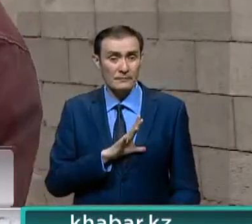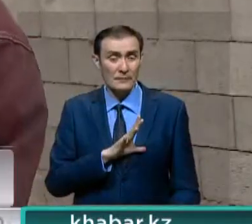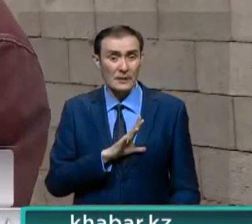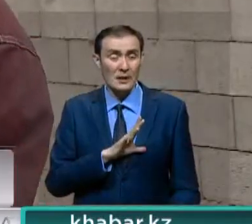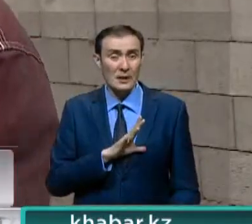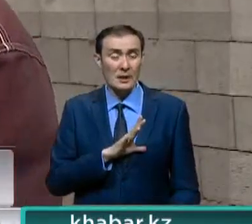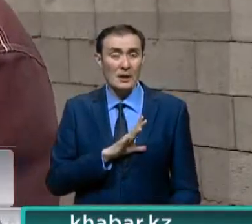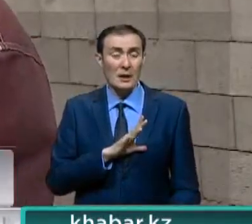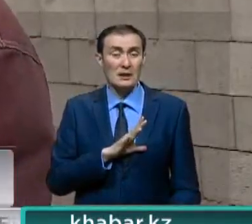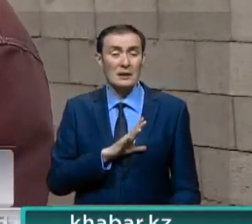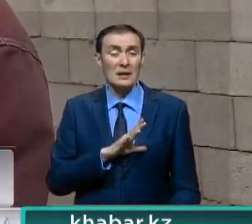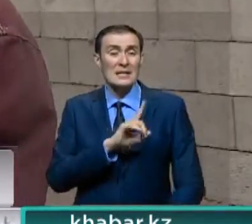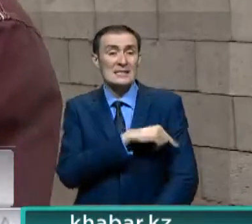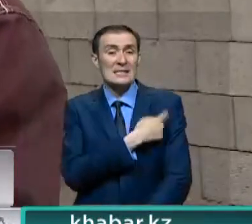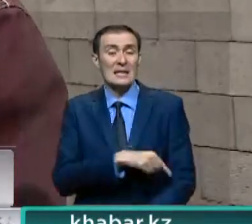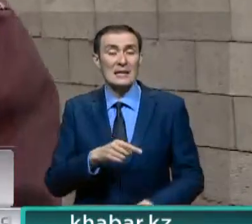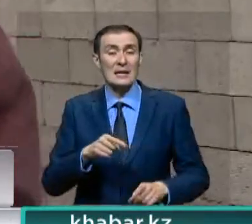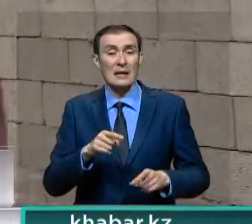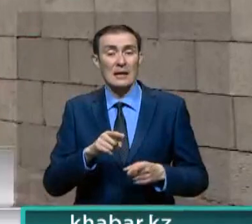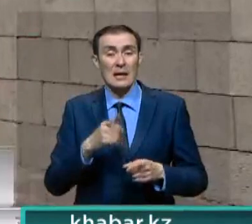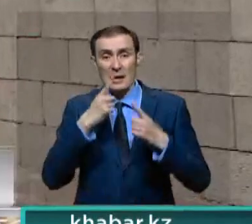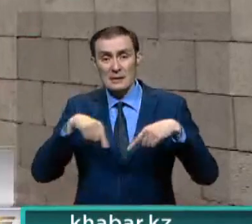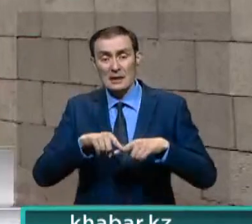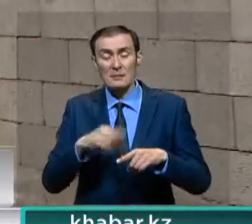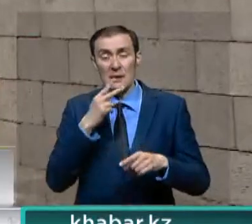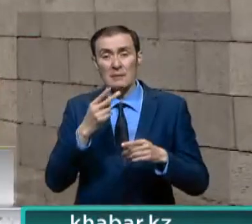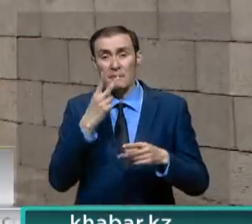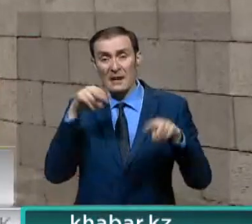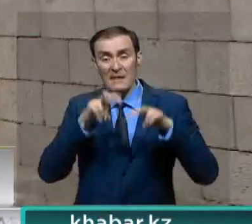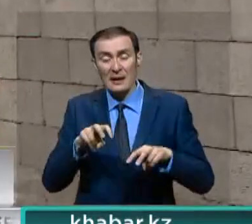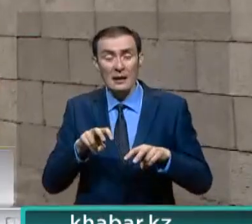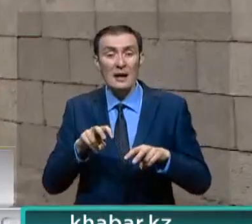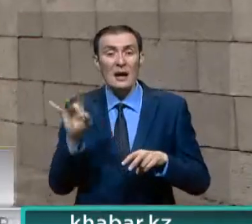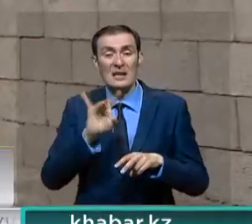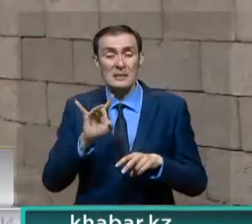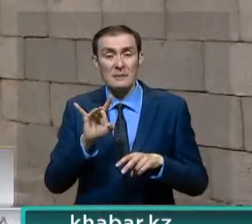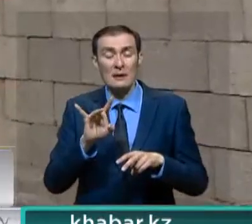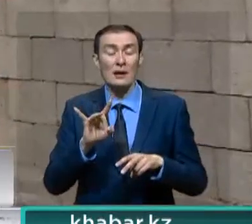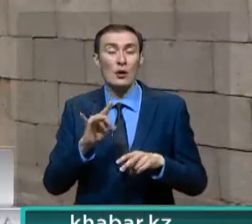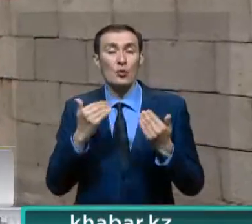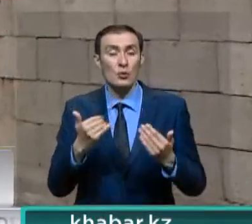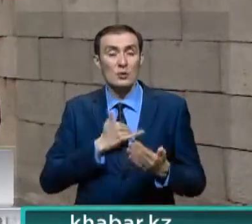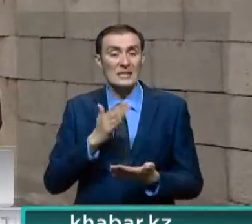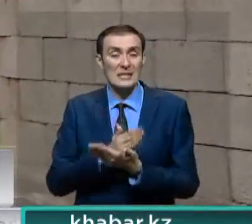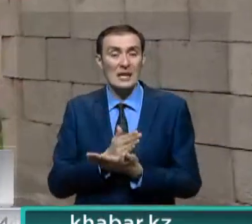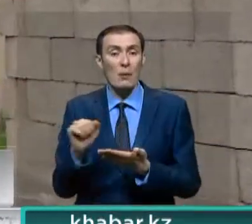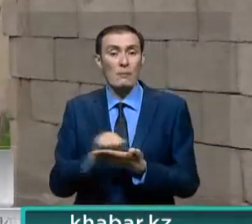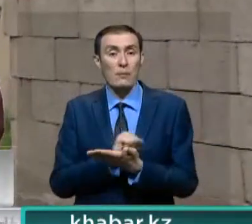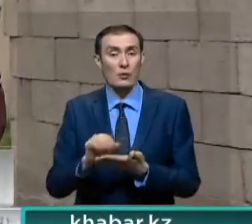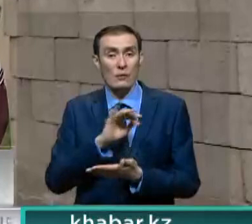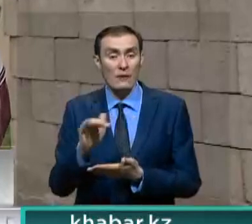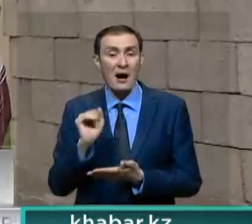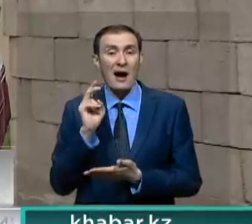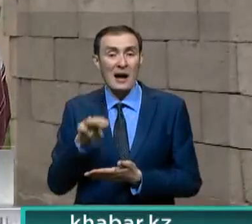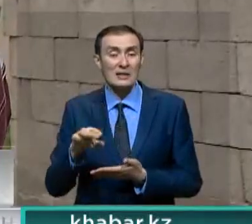от санэпидемстанции, мы произвели замеры. Теперь, согласно этих замеров, у нас имеется протокол,